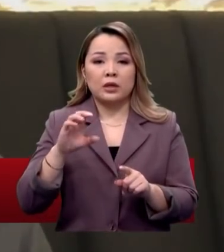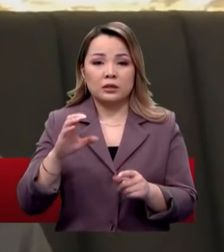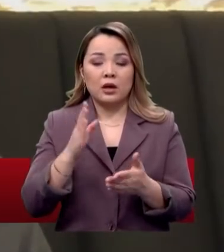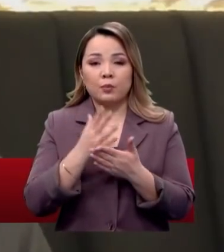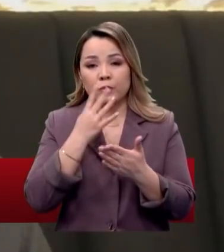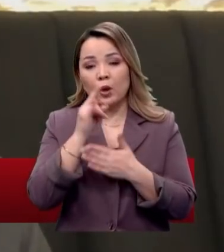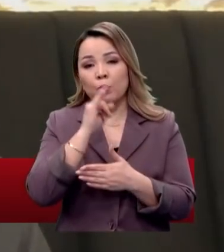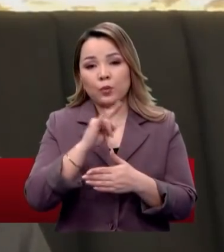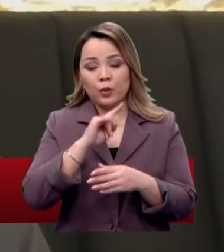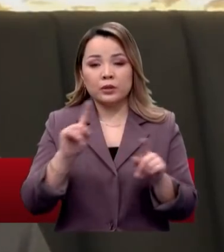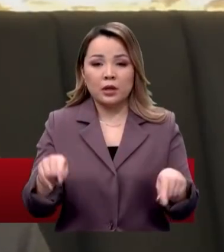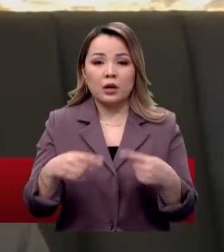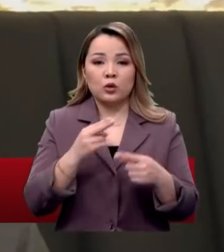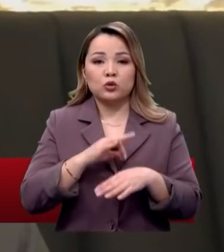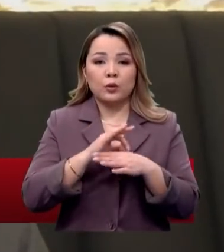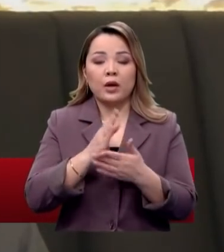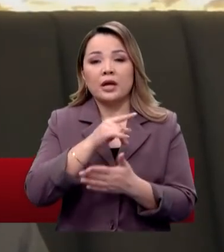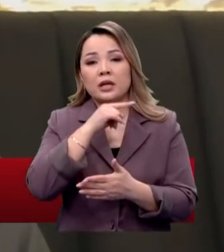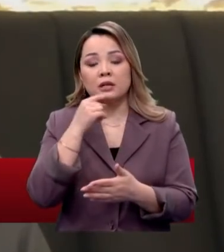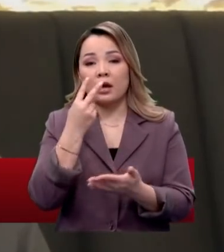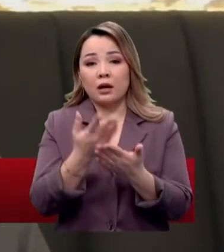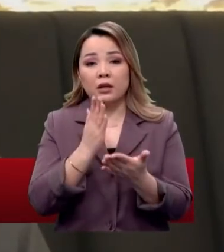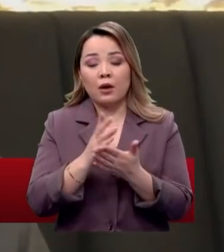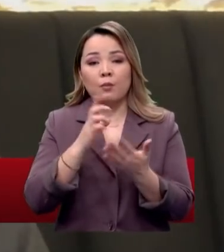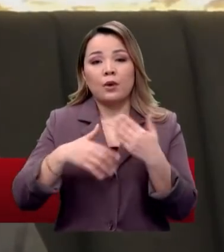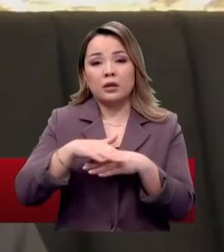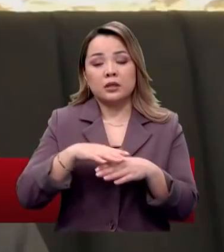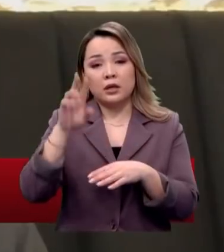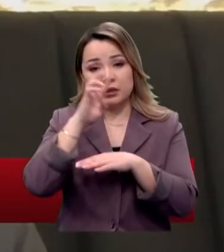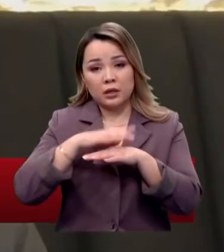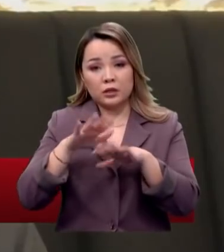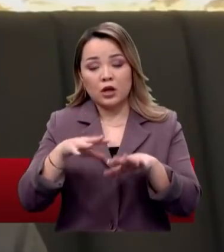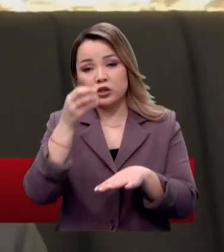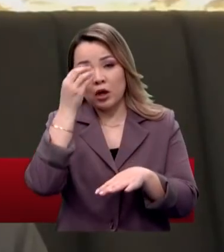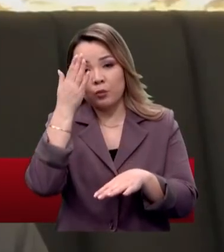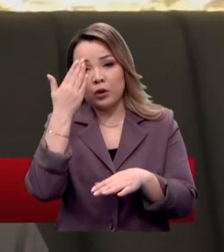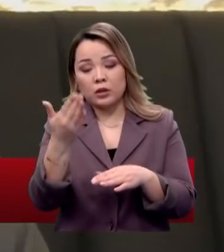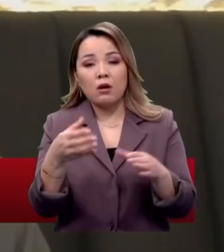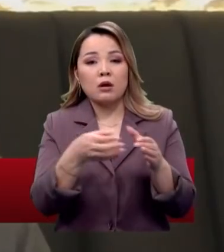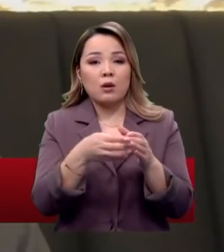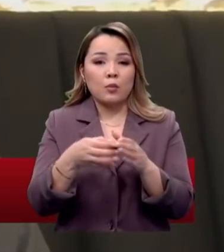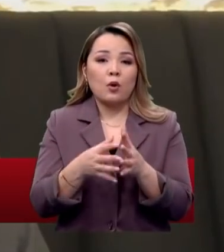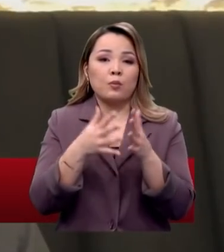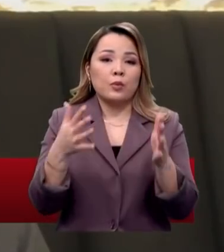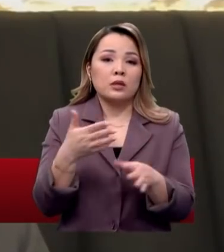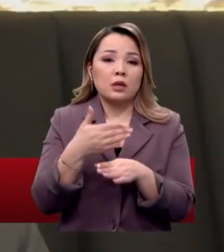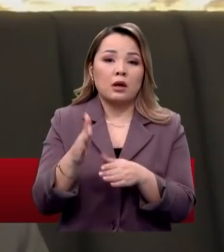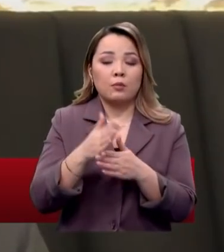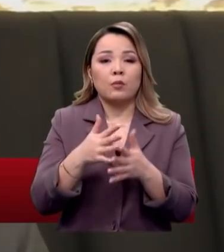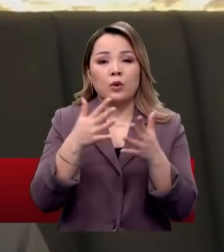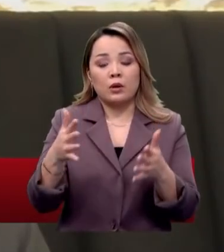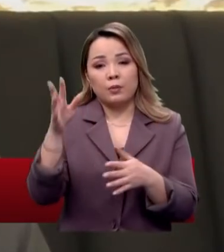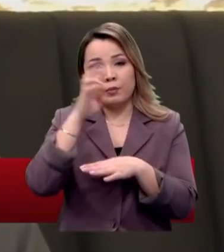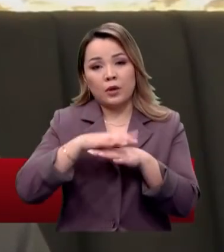мұнай ағынын іске қосады. Өйткені онда Ресейге қарағанда батыс елдер мен жапониялық компаниялардың үлесі көбірек, яғни біраз